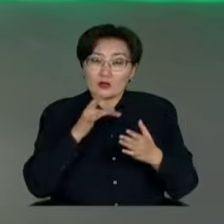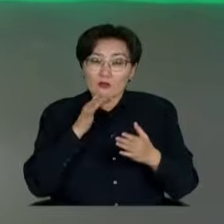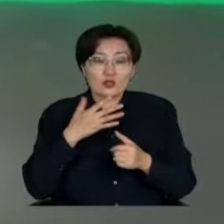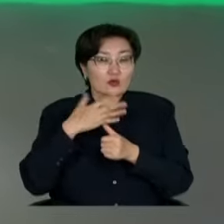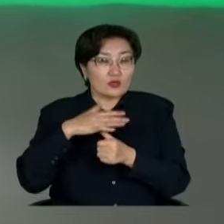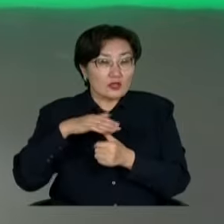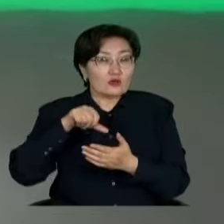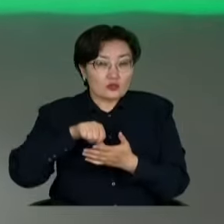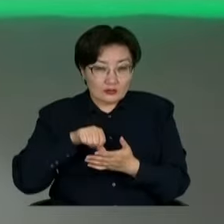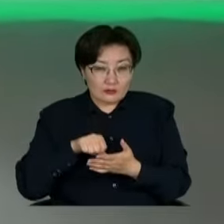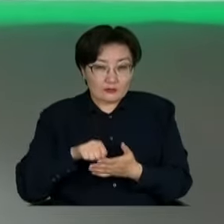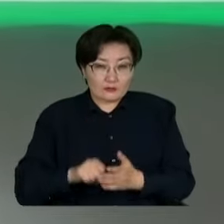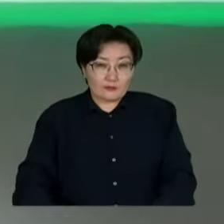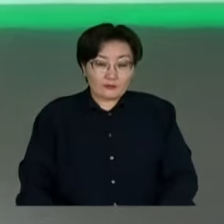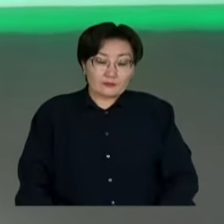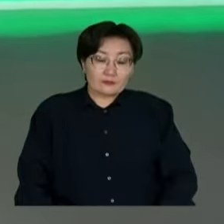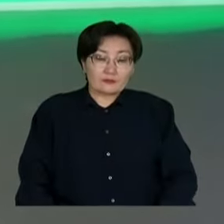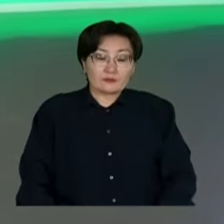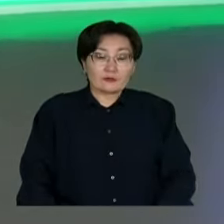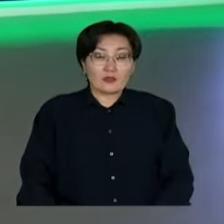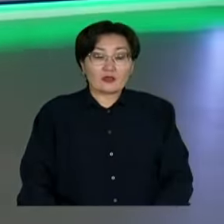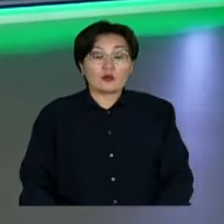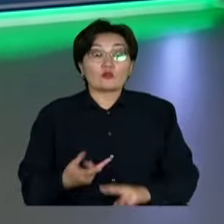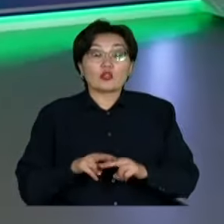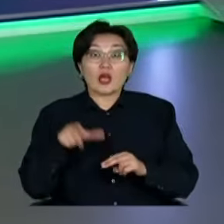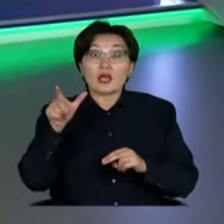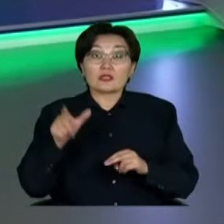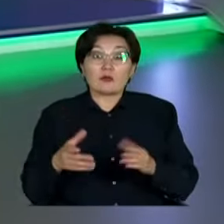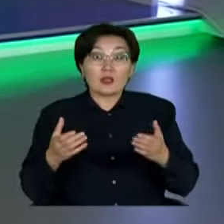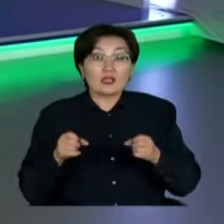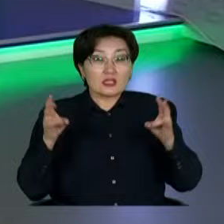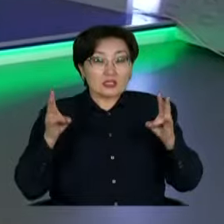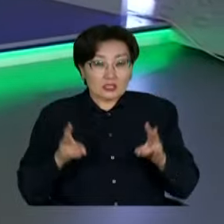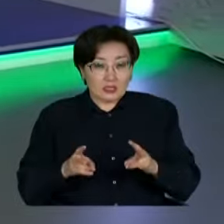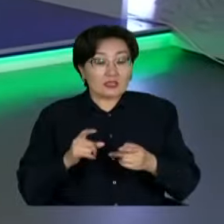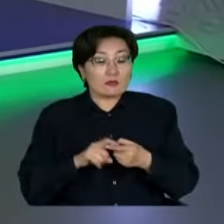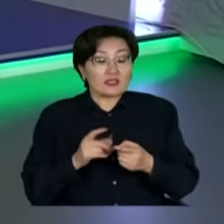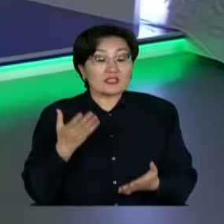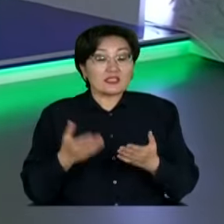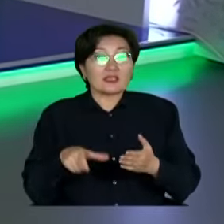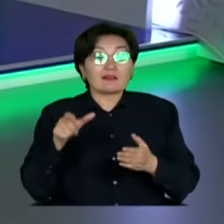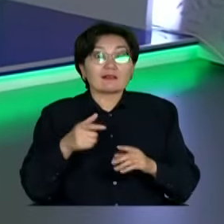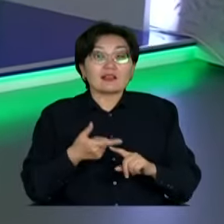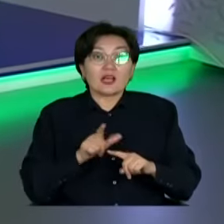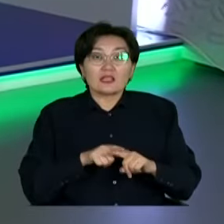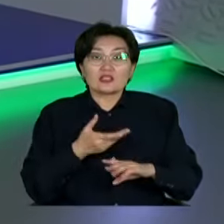тартылады? Енді ол адамның жарақатына байланысты. Оны көтеруге болмайтын болса, жалпы қимылдатуға болмайтын болса, онда